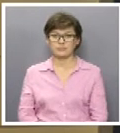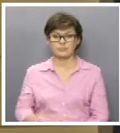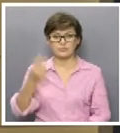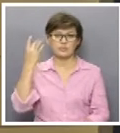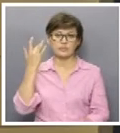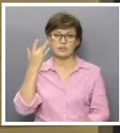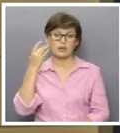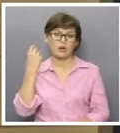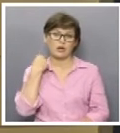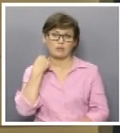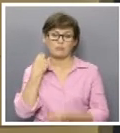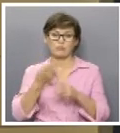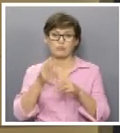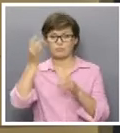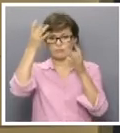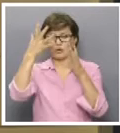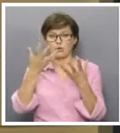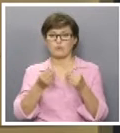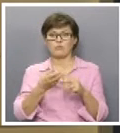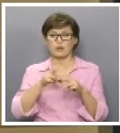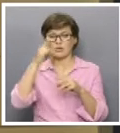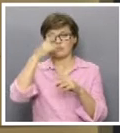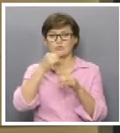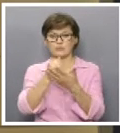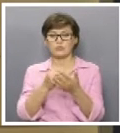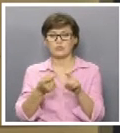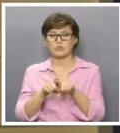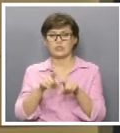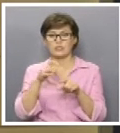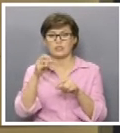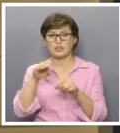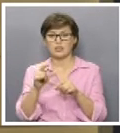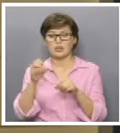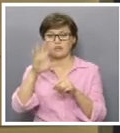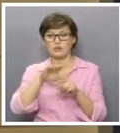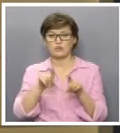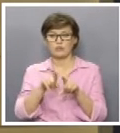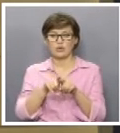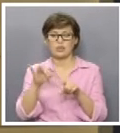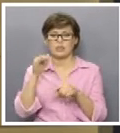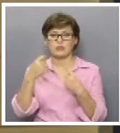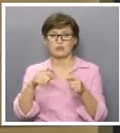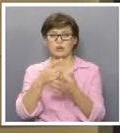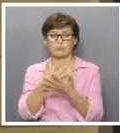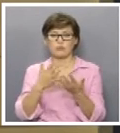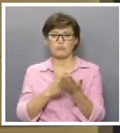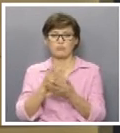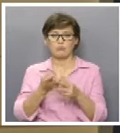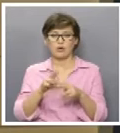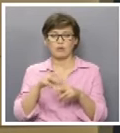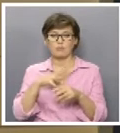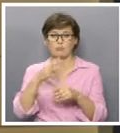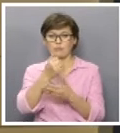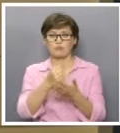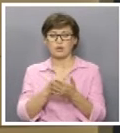Ақшта мереке күні болғандықтан бүгін Қазақстан қор биржасында теңге доллар, теңге евро, доллар, евро жұптары бойынша сауда-саттық жүргізілмеді. Бұл туралы